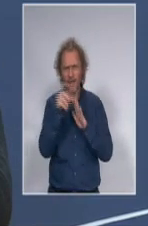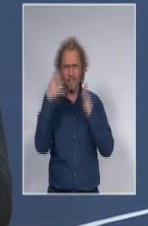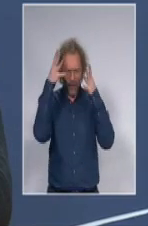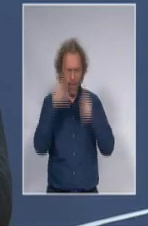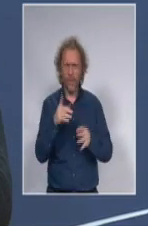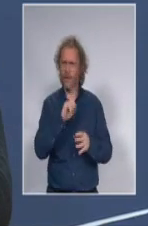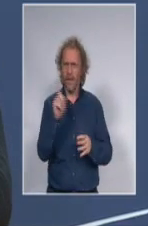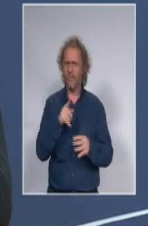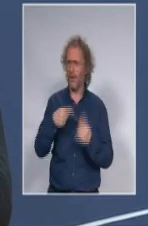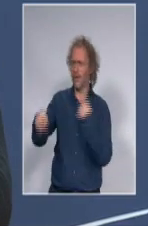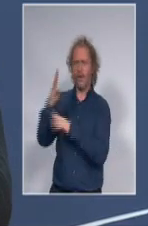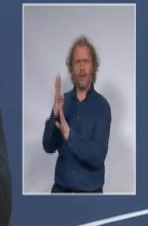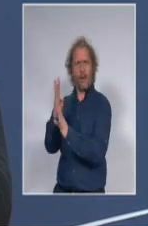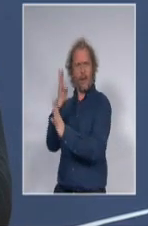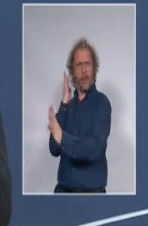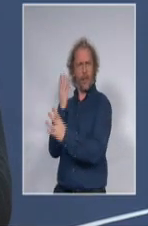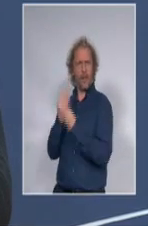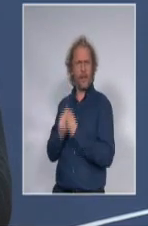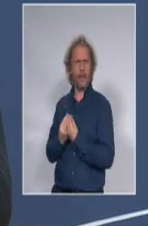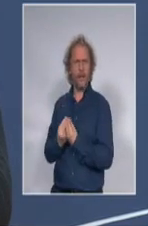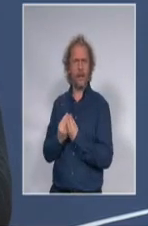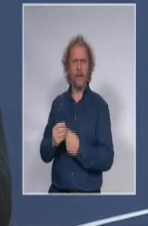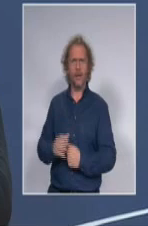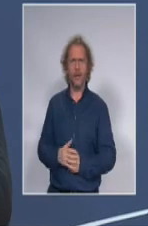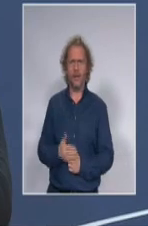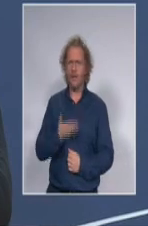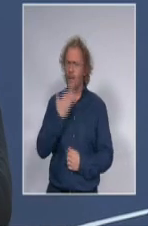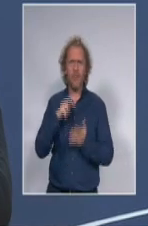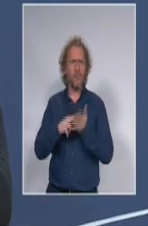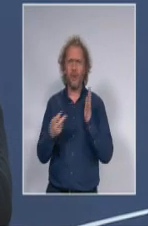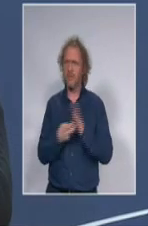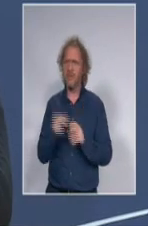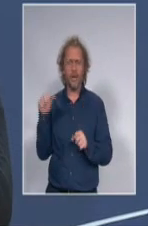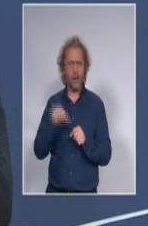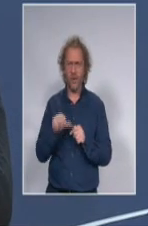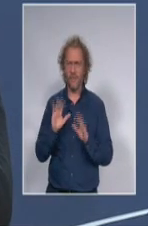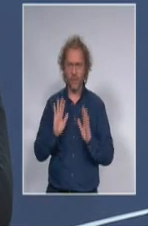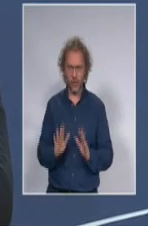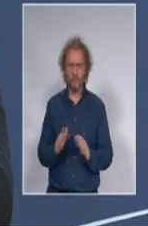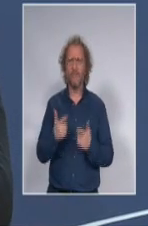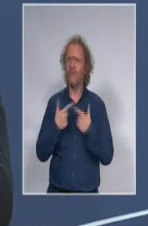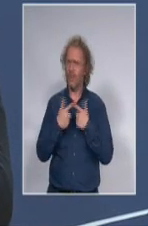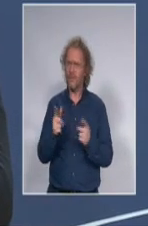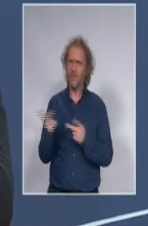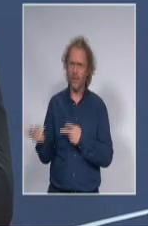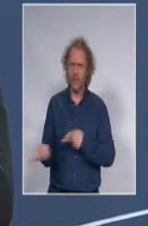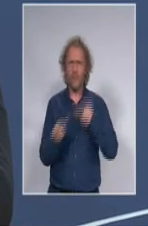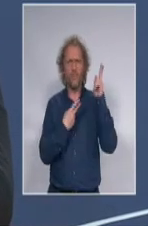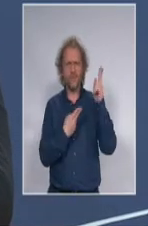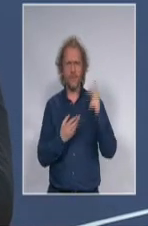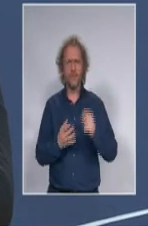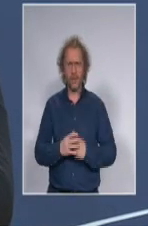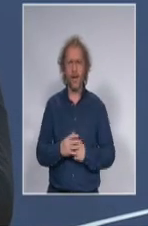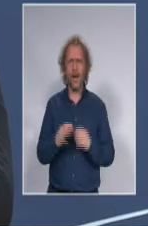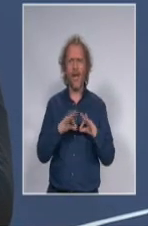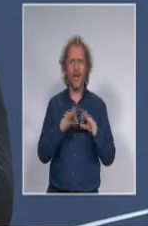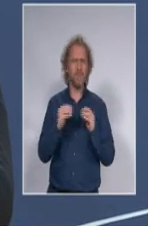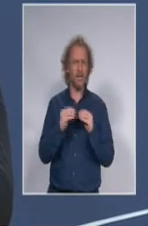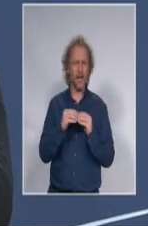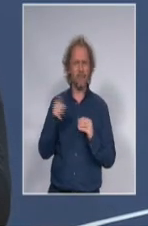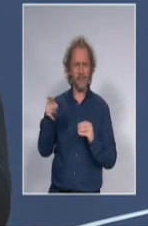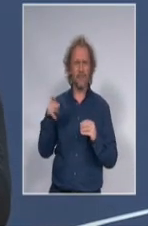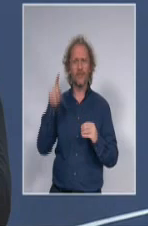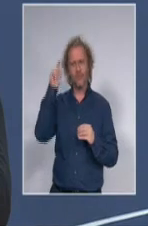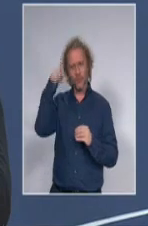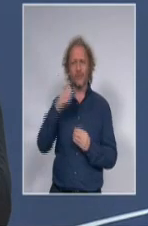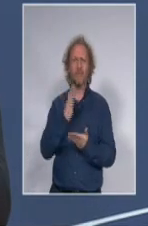Dakle, nikakvih problema nemamo sa naftom, izvozit ćemo naftu i daćemo dozvolu, Ana će sutra na vladi da donese rešenje da dozvoljavamo izvoz